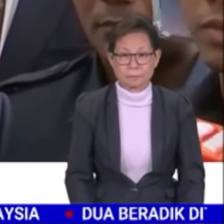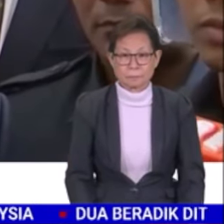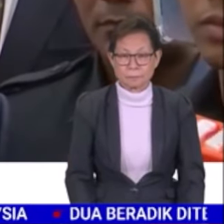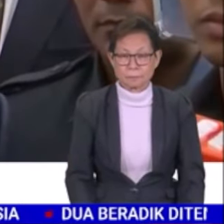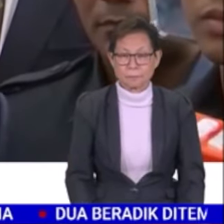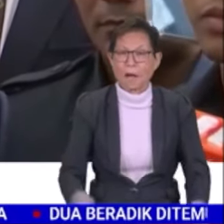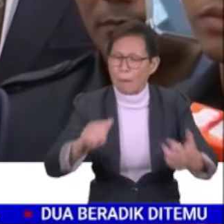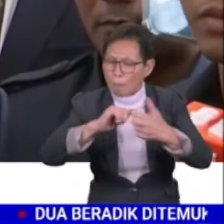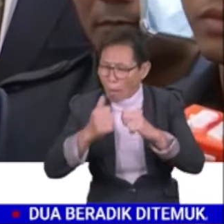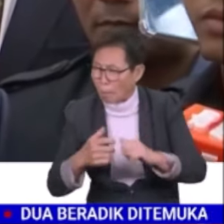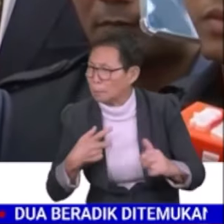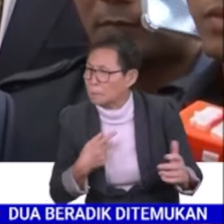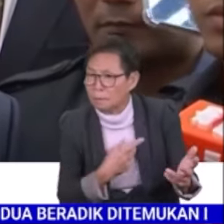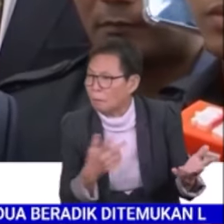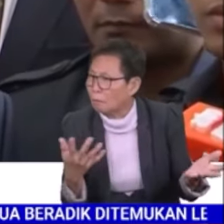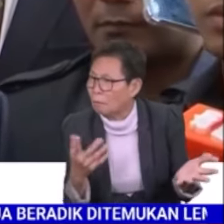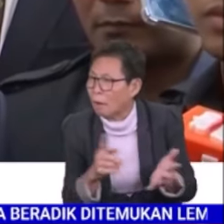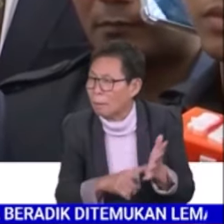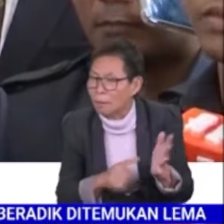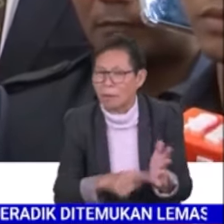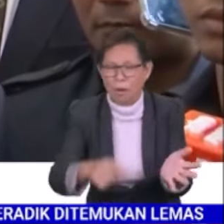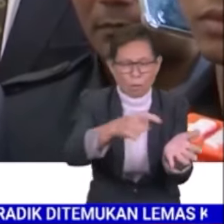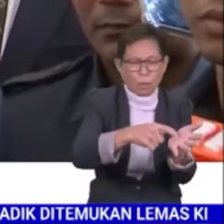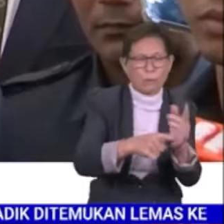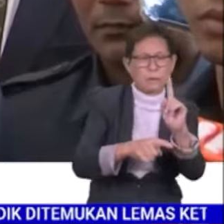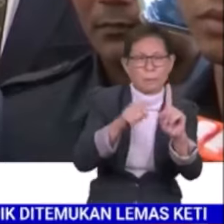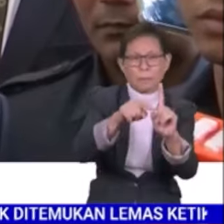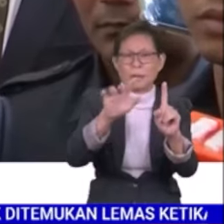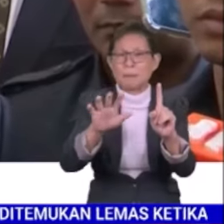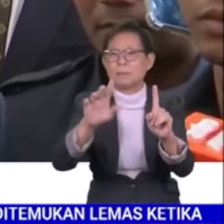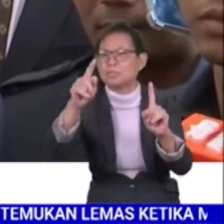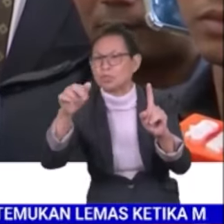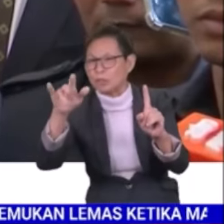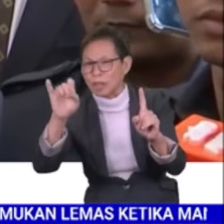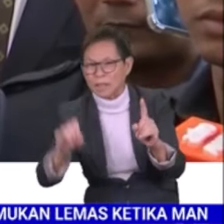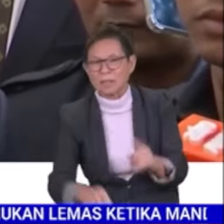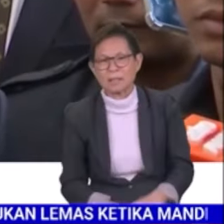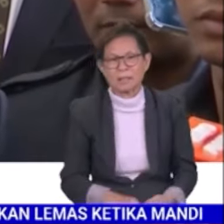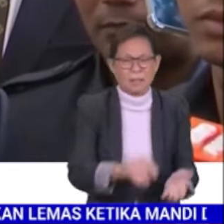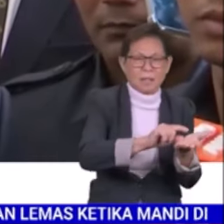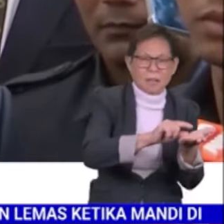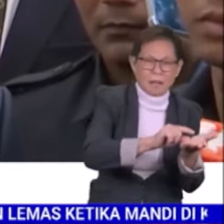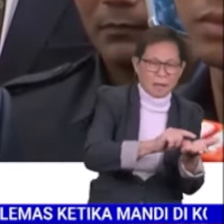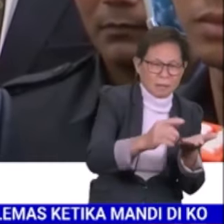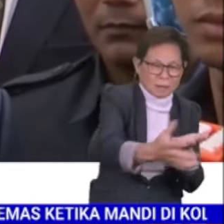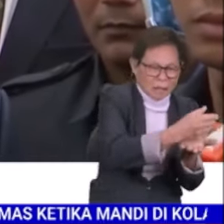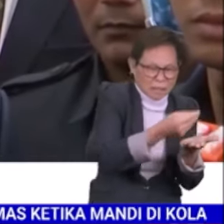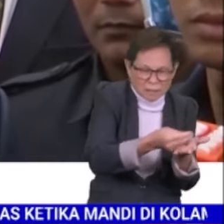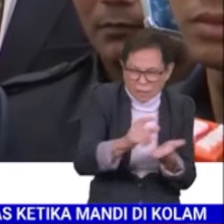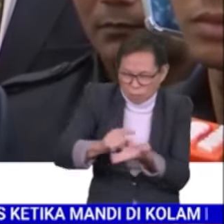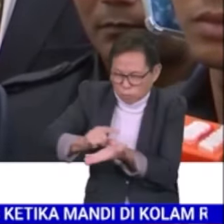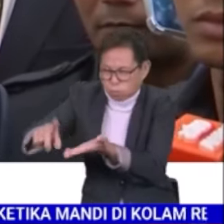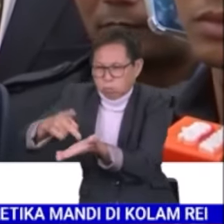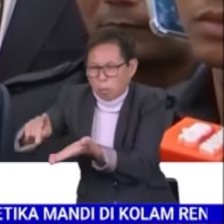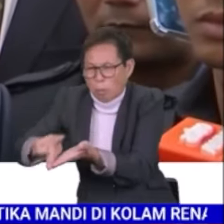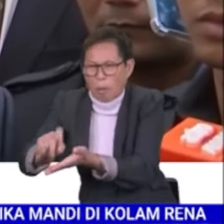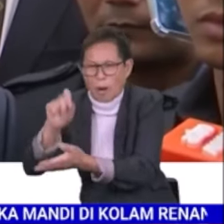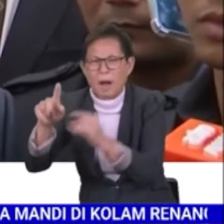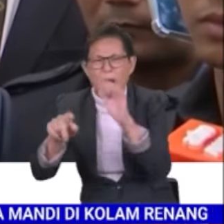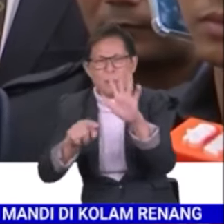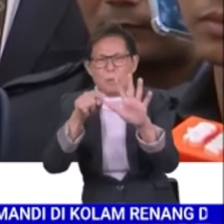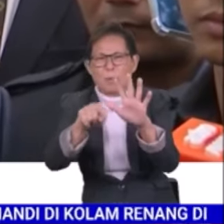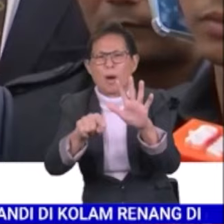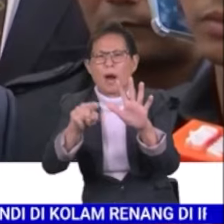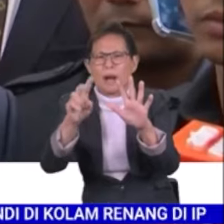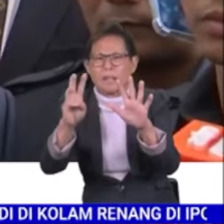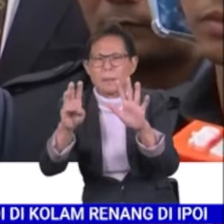Apa dia problem kita? Utang 1.5 trilion, defisit 5.6%. Kalau kita tambah gaji,